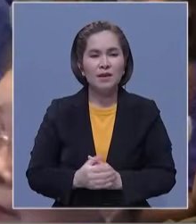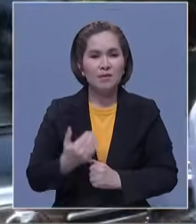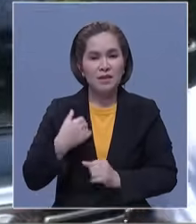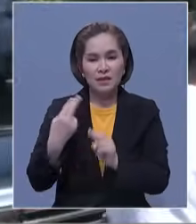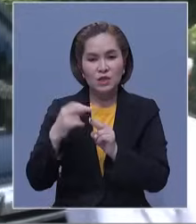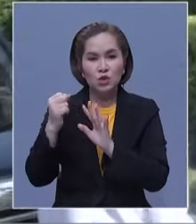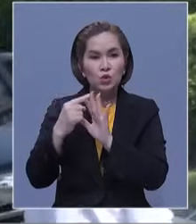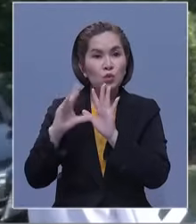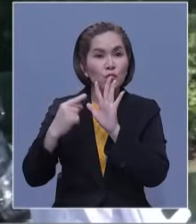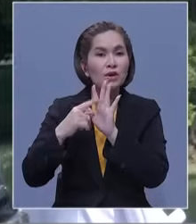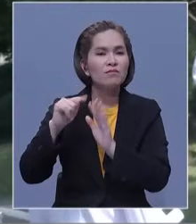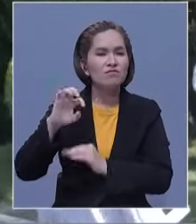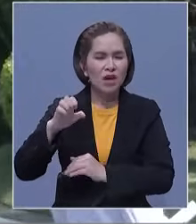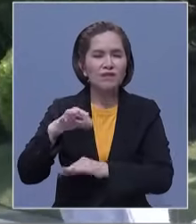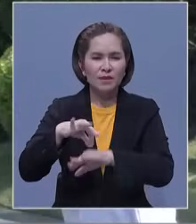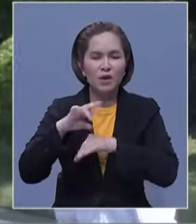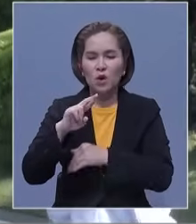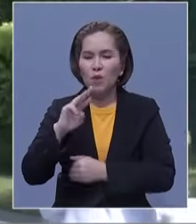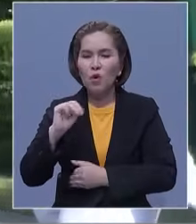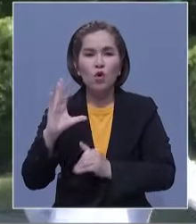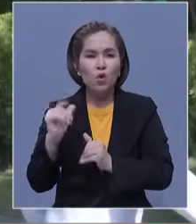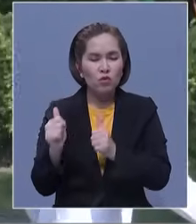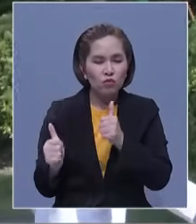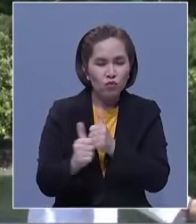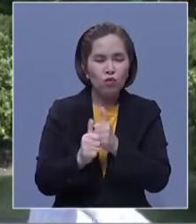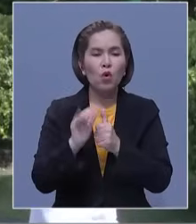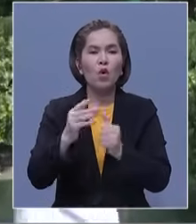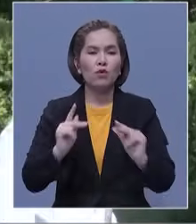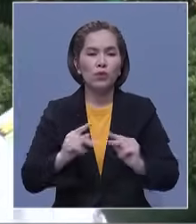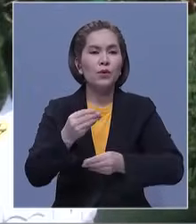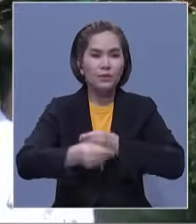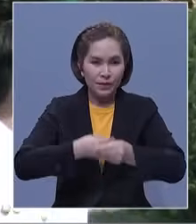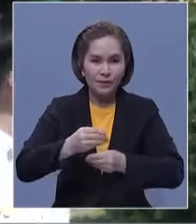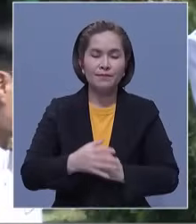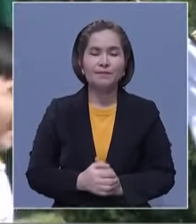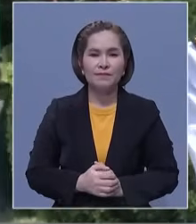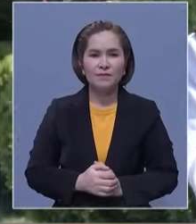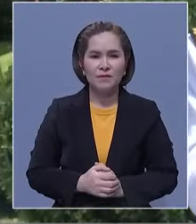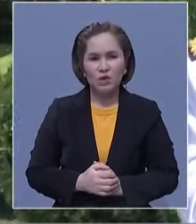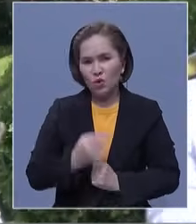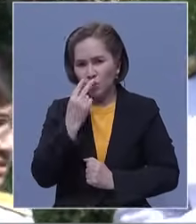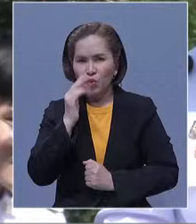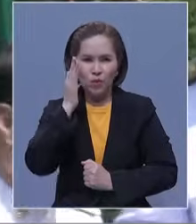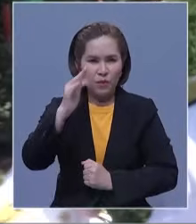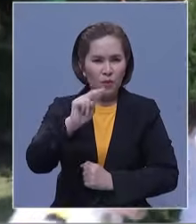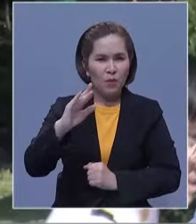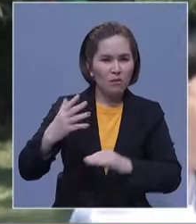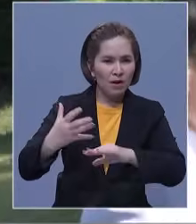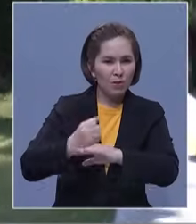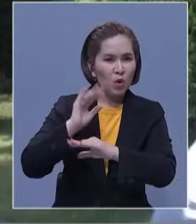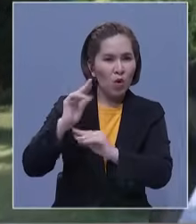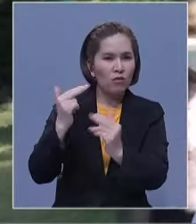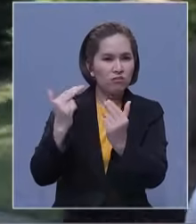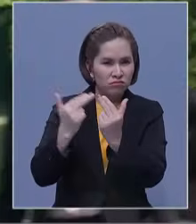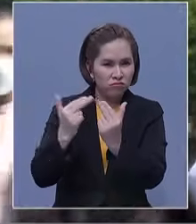เออนะเพราะฉะนั้นเนี่ยเดี๋ยวคงต้องจับตาดูว่าในระบบของการเมืองในรวมไทยสร้างชาติอาจจะเปลี่ยนนะจากเดิม